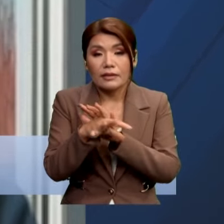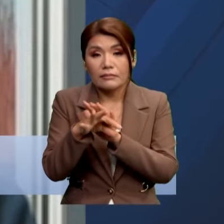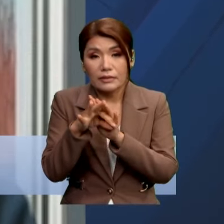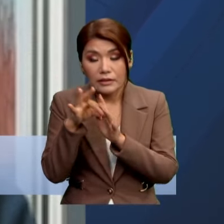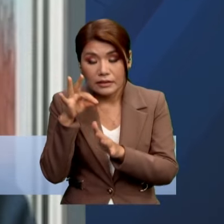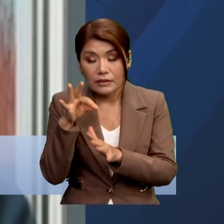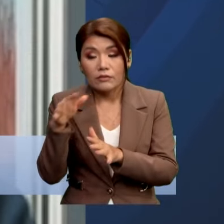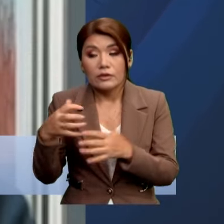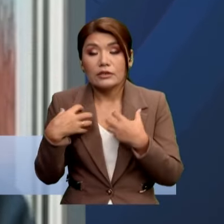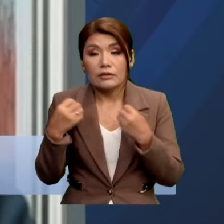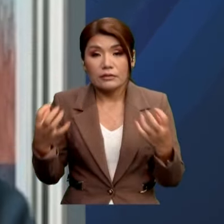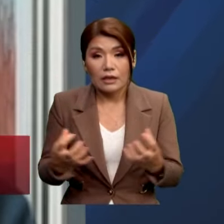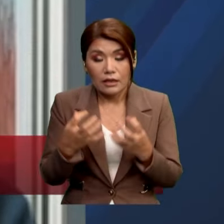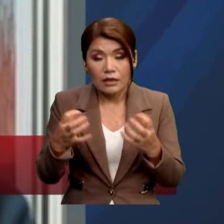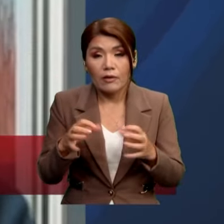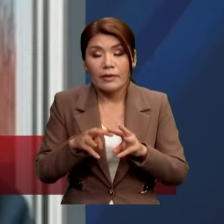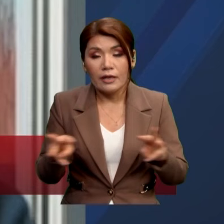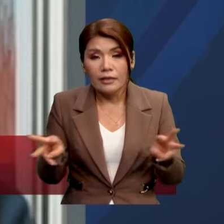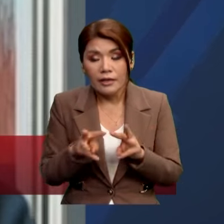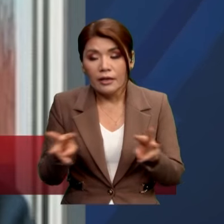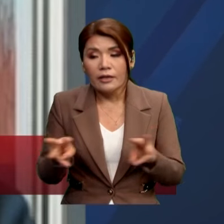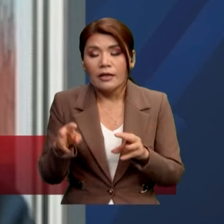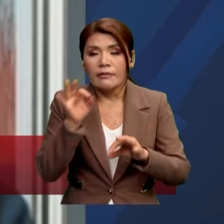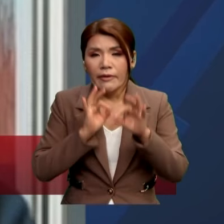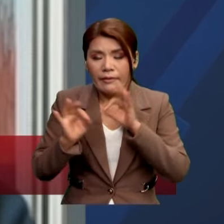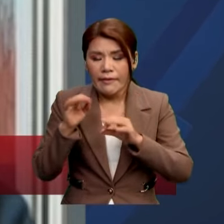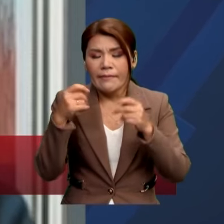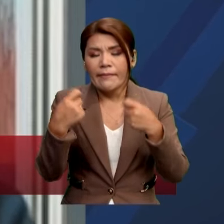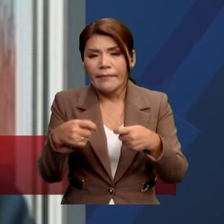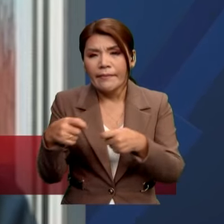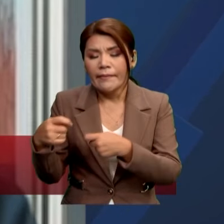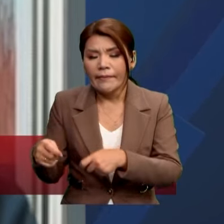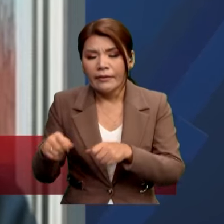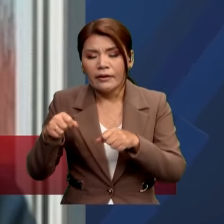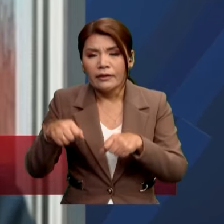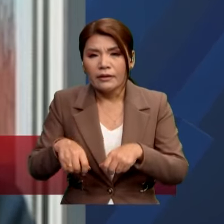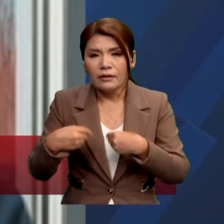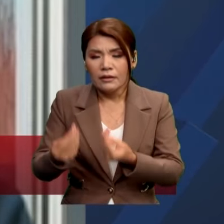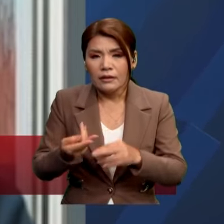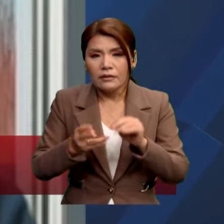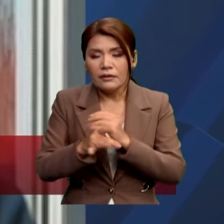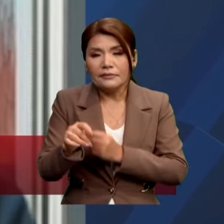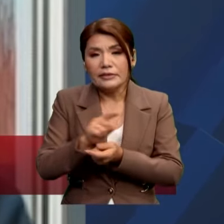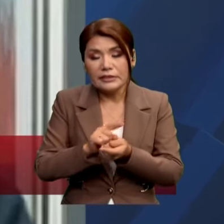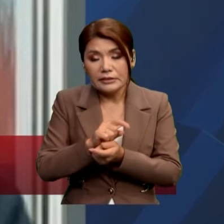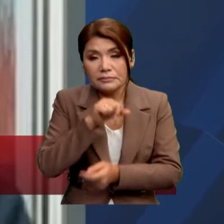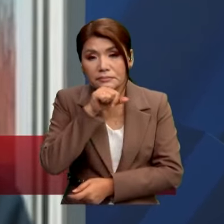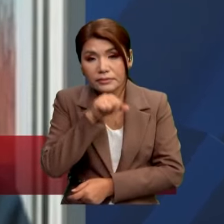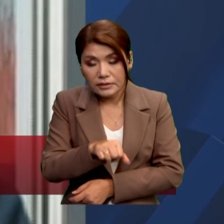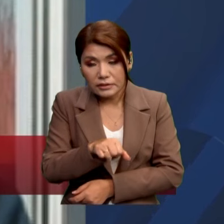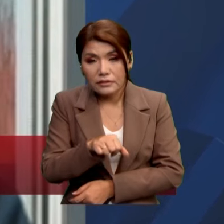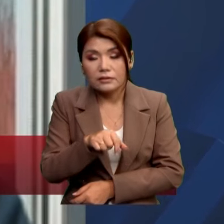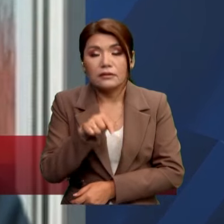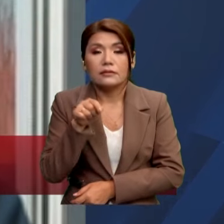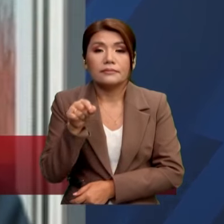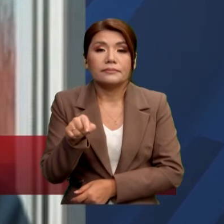осы денсаулық сақтау министрлігіне дәрі-дәрмекті сатып алуға. Сонда өзгерістердің арқасында